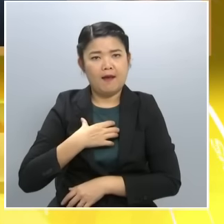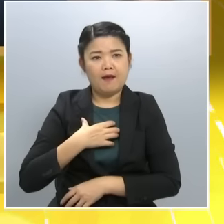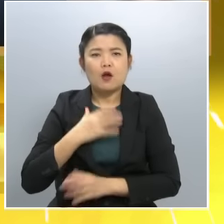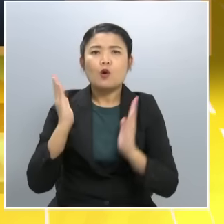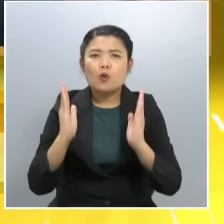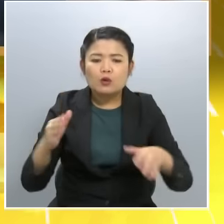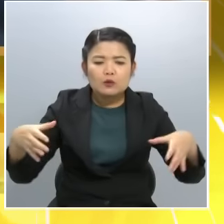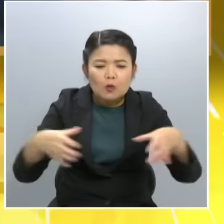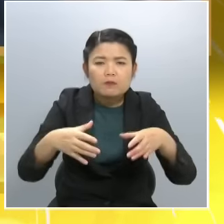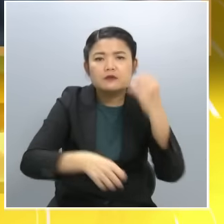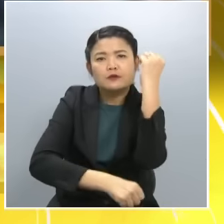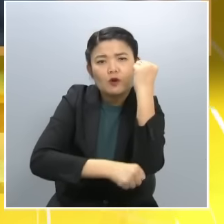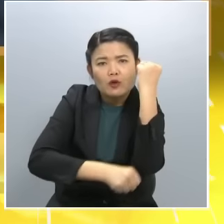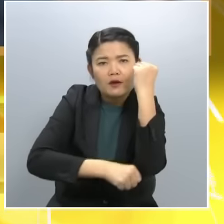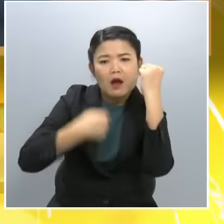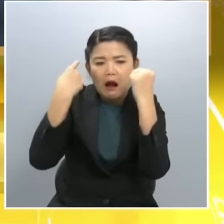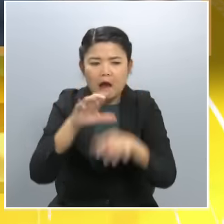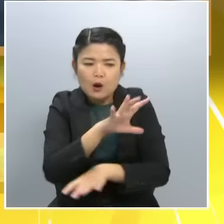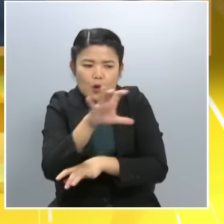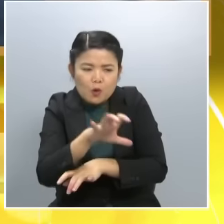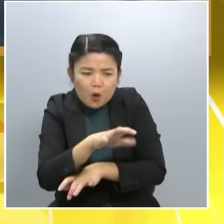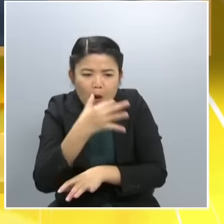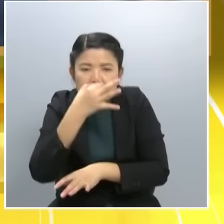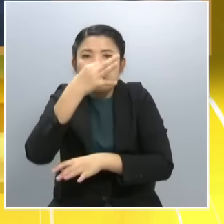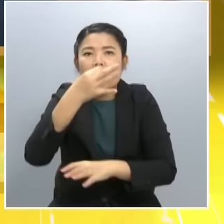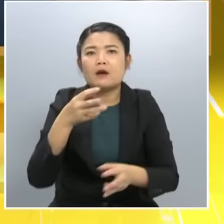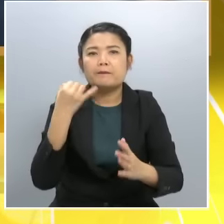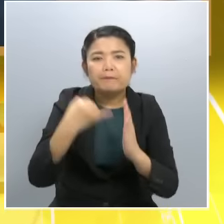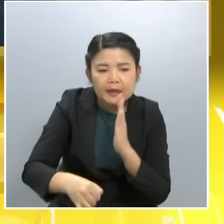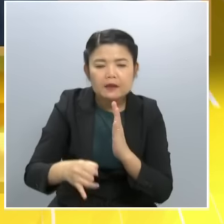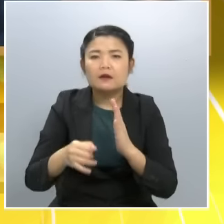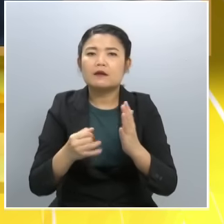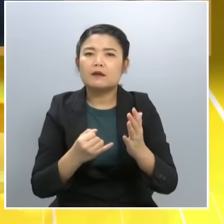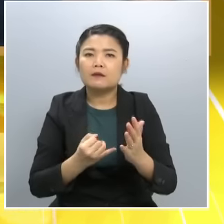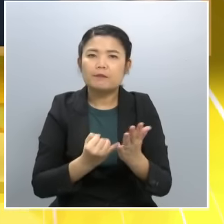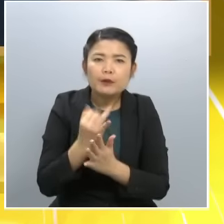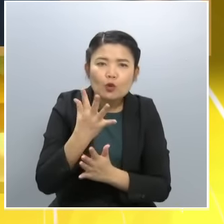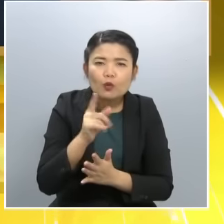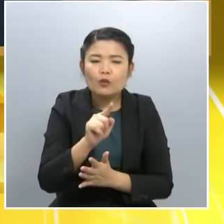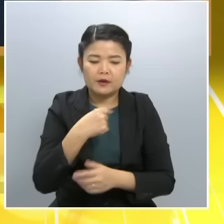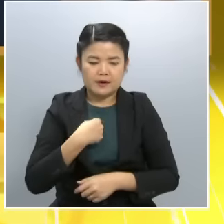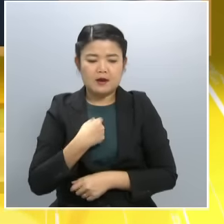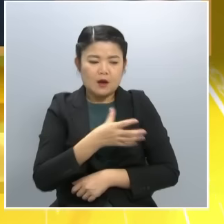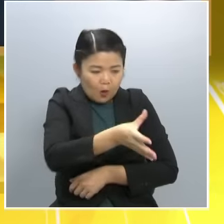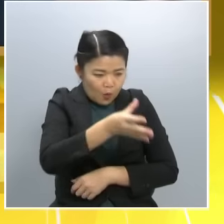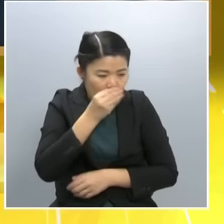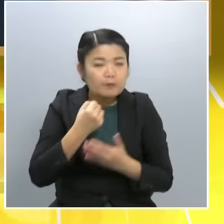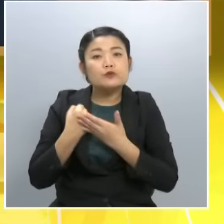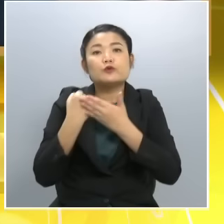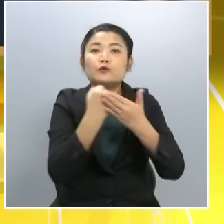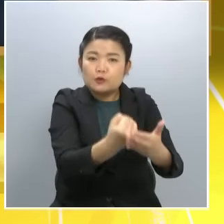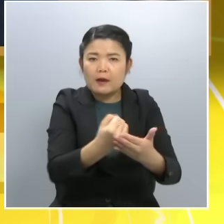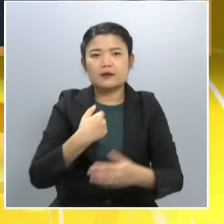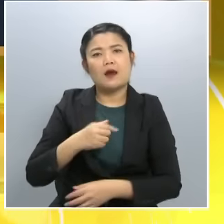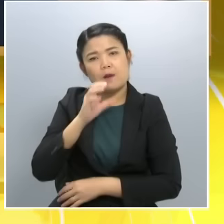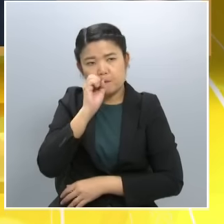จนนะครับที่ถูกเขาหลอกลวงชักจูงไปในทางที่ผิดหรือไม่ถูกไม่ควรผมแค่อยากจะเป็นกระบอกเสียงให้พวกเขาต้องบอกเลยว่า